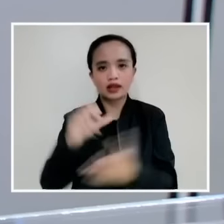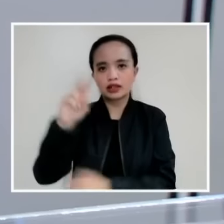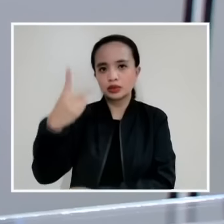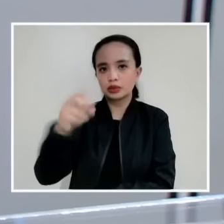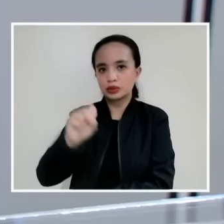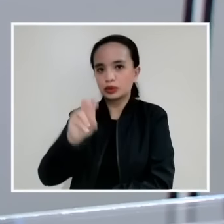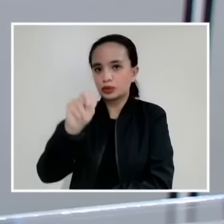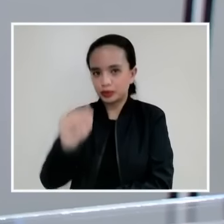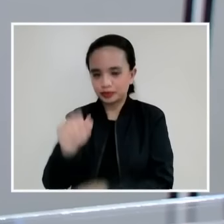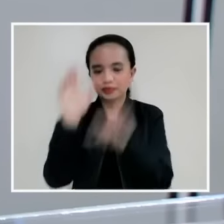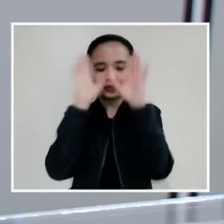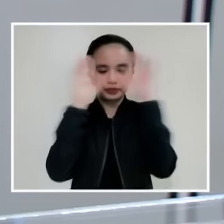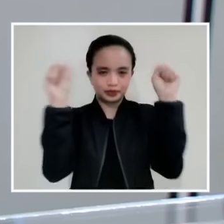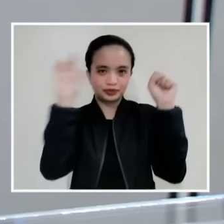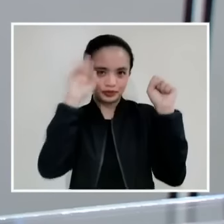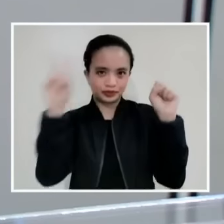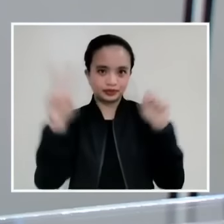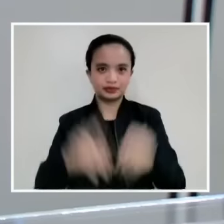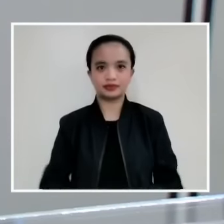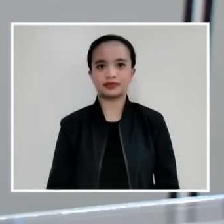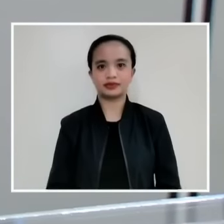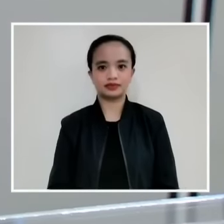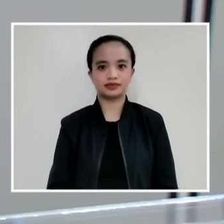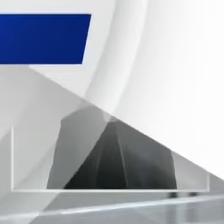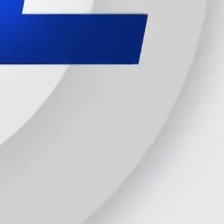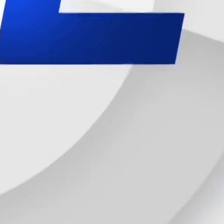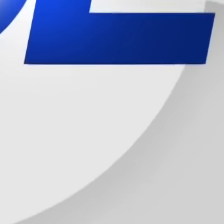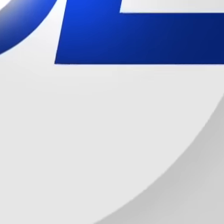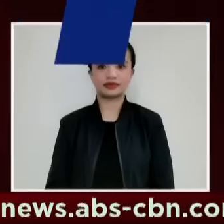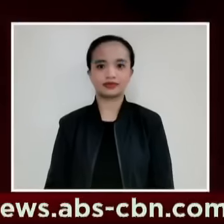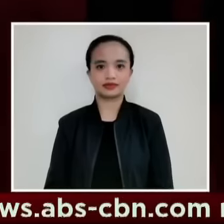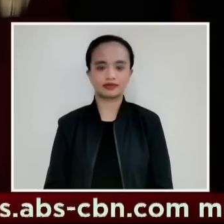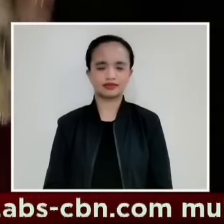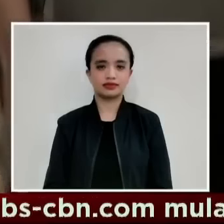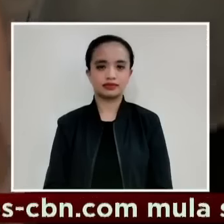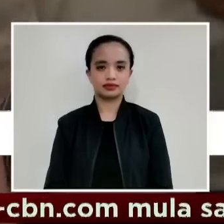Marcos Jr. Nagpapatrol, Daniel Krishnan.